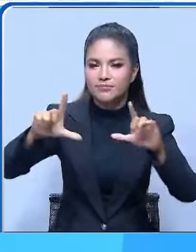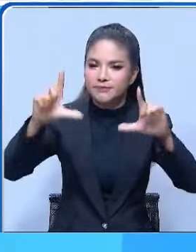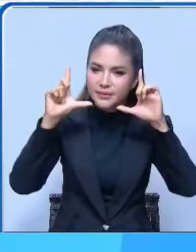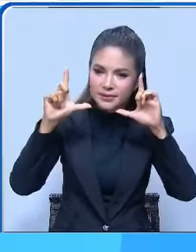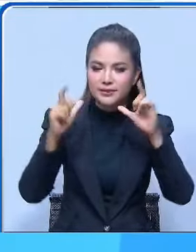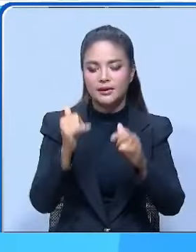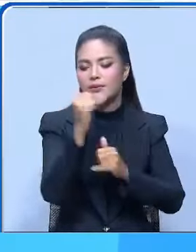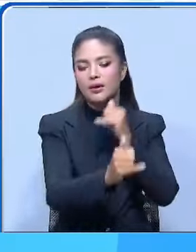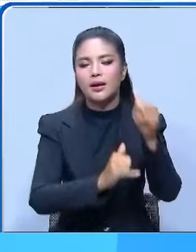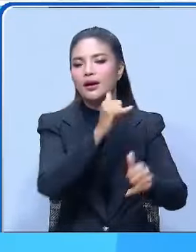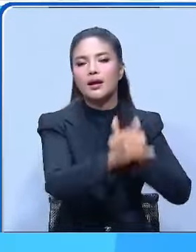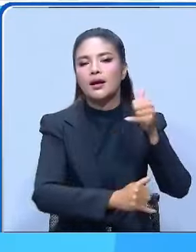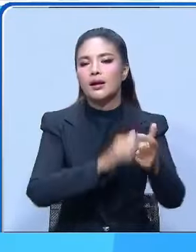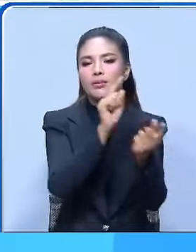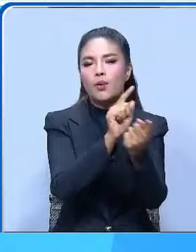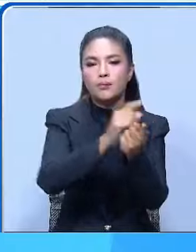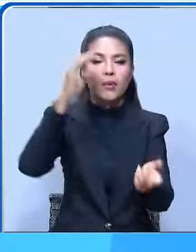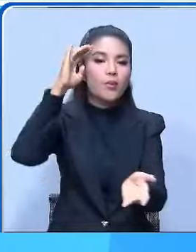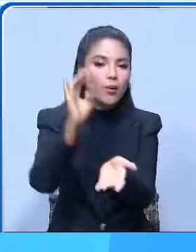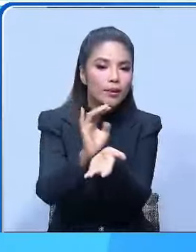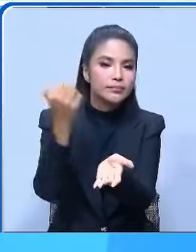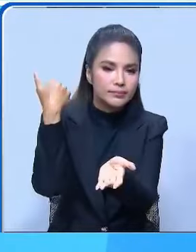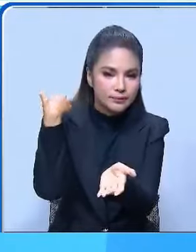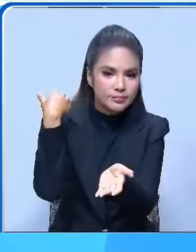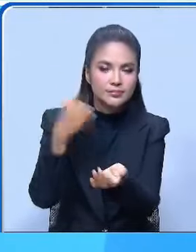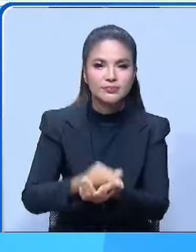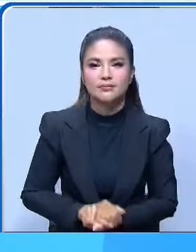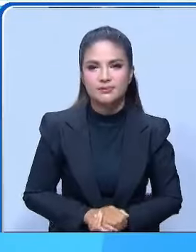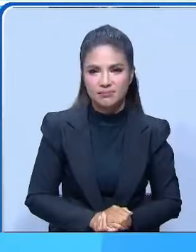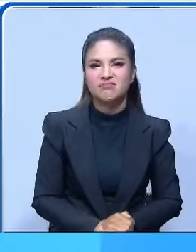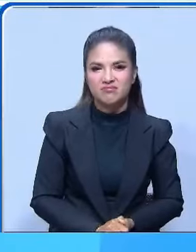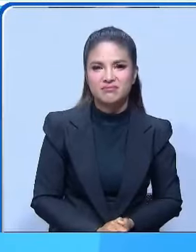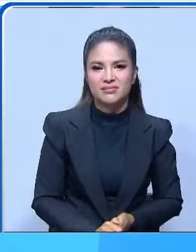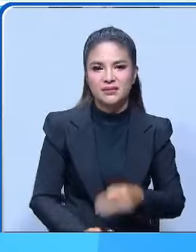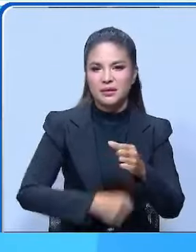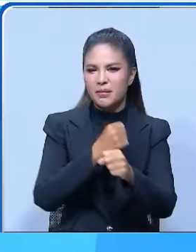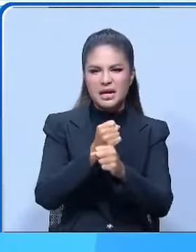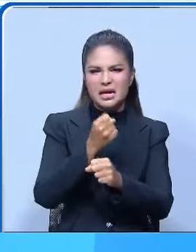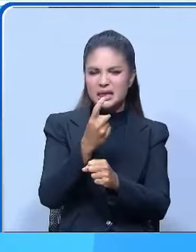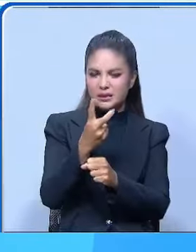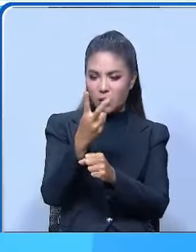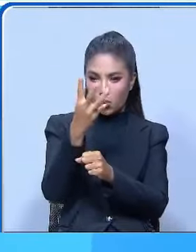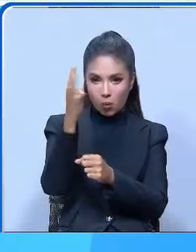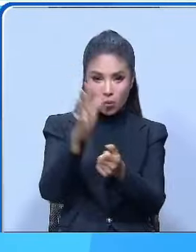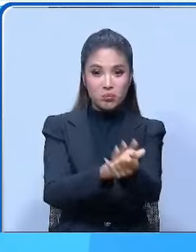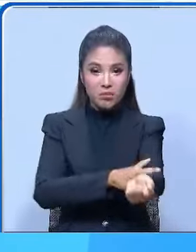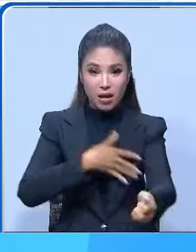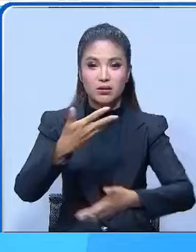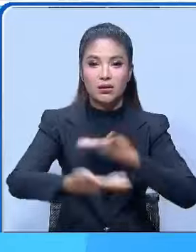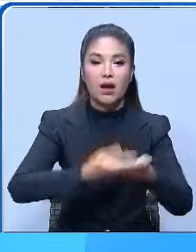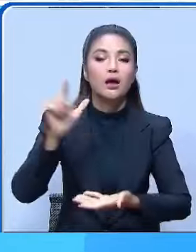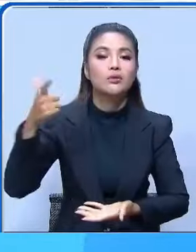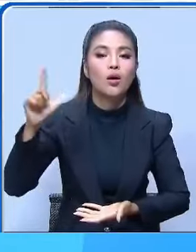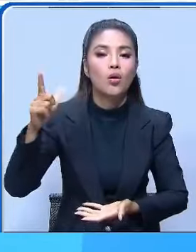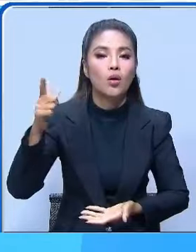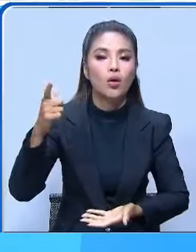ทยอยกันไปให้ปากคำกับตำรวจหน่อยนะคะเพราะว่าโอ้โหตลอดหลายปีที่แม่ตาเขาไลฟ์ขายทองมาเนี่ยมีการ